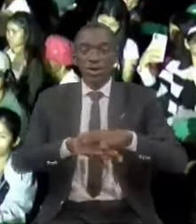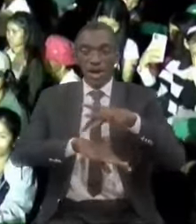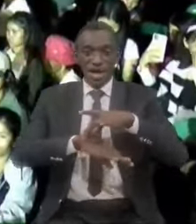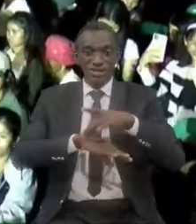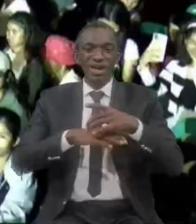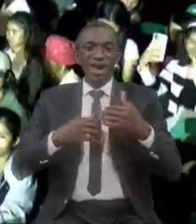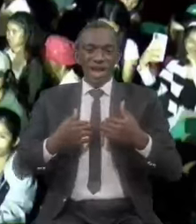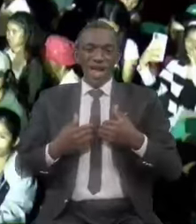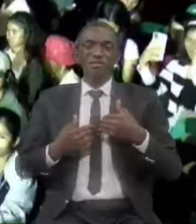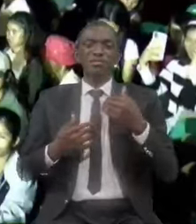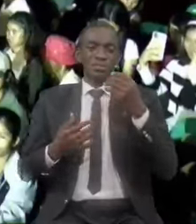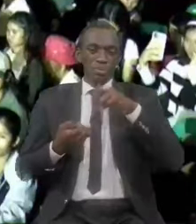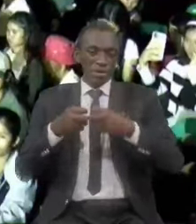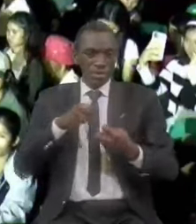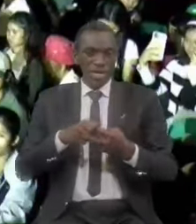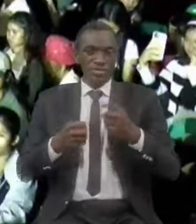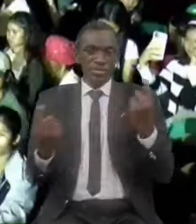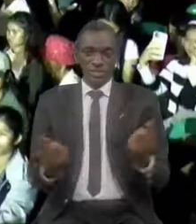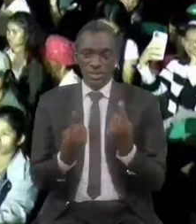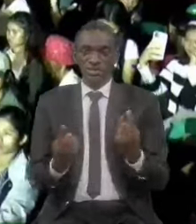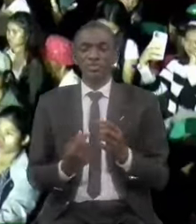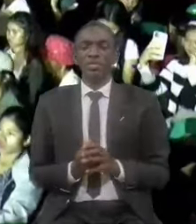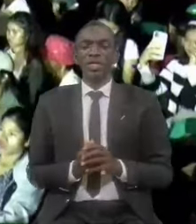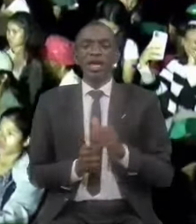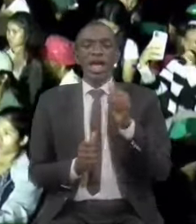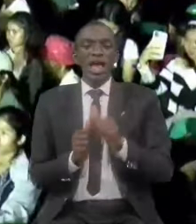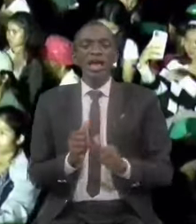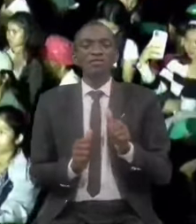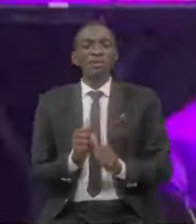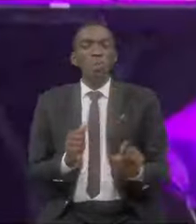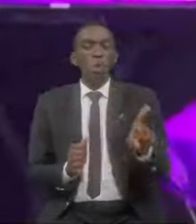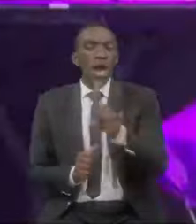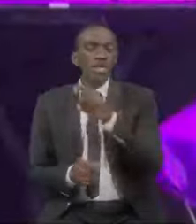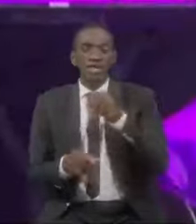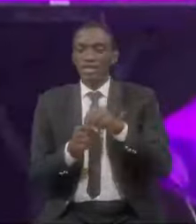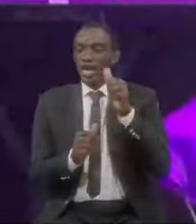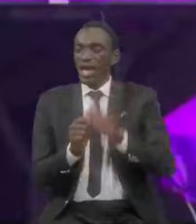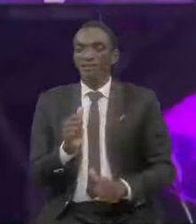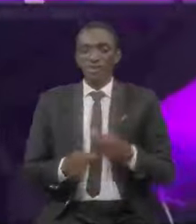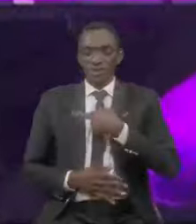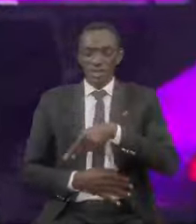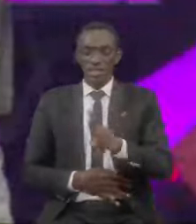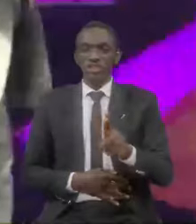affecté par le péché. Tout le monde dans toutes les religions,